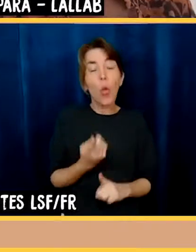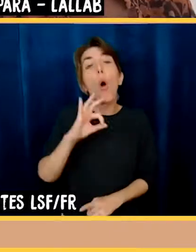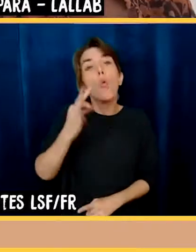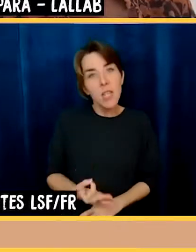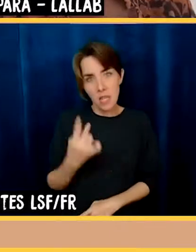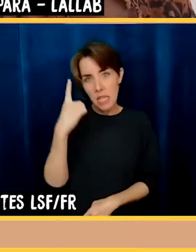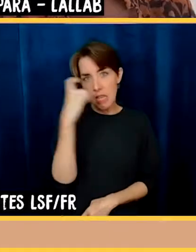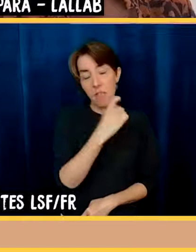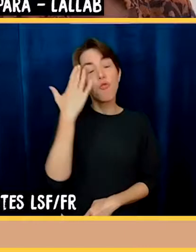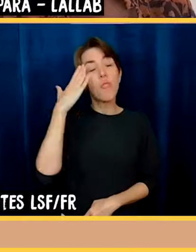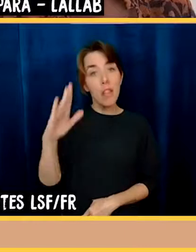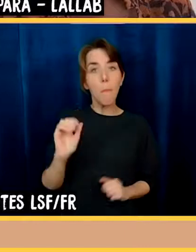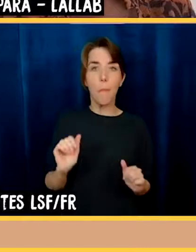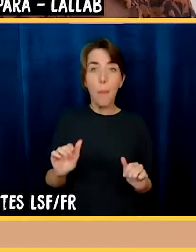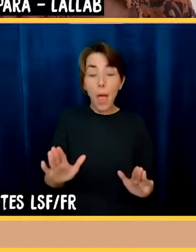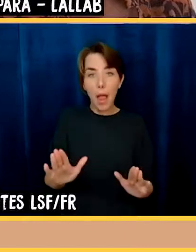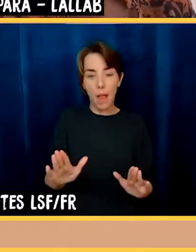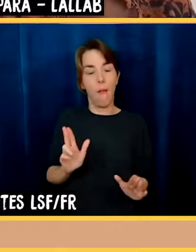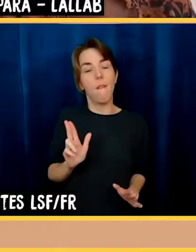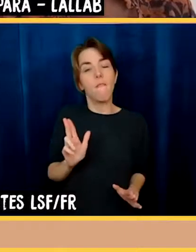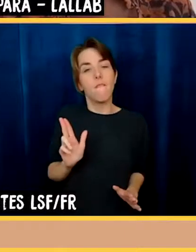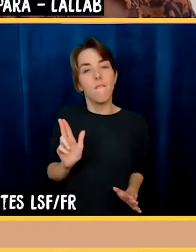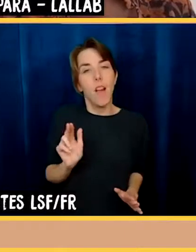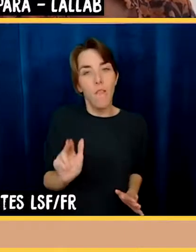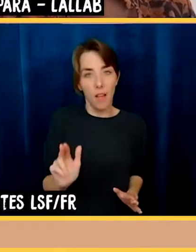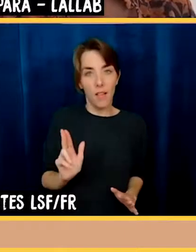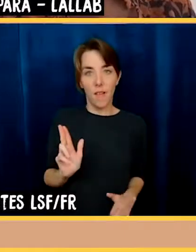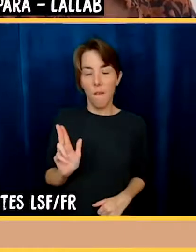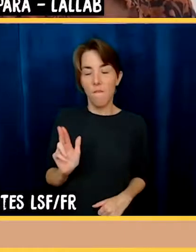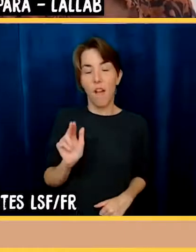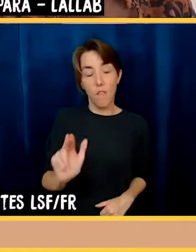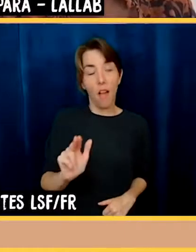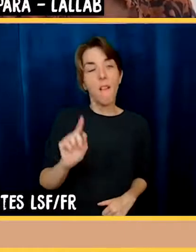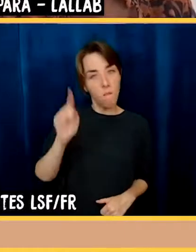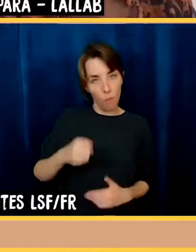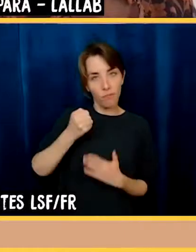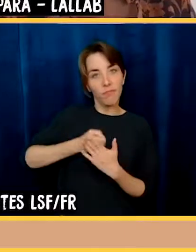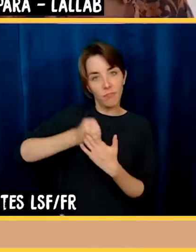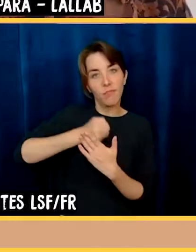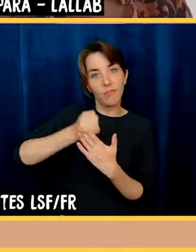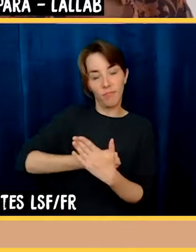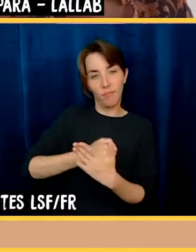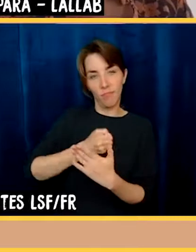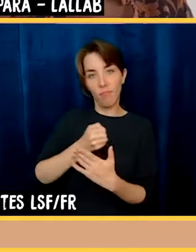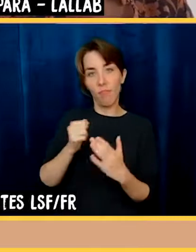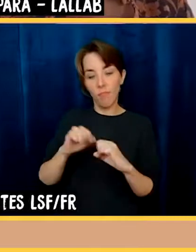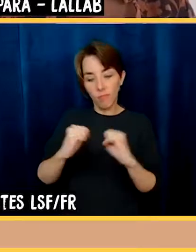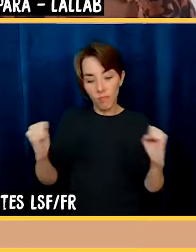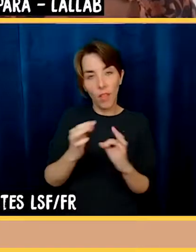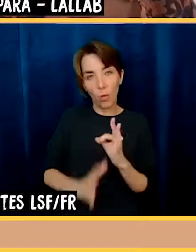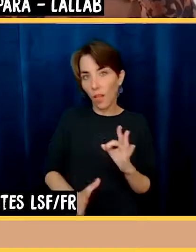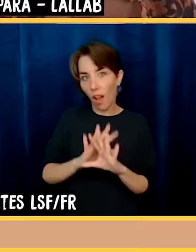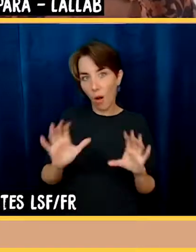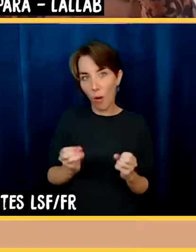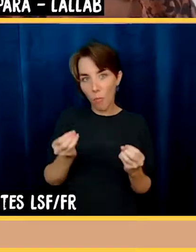ça, mais ça arrivera. Et c'est un chemin qui vaut la peine d'être parcouru. Voilà.